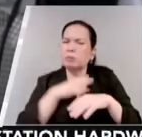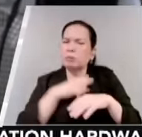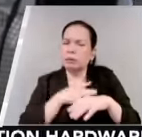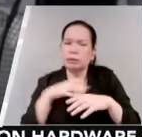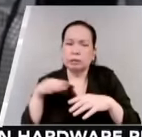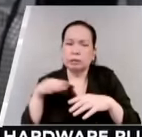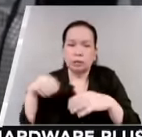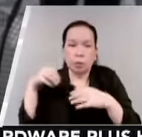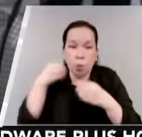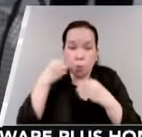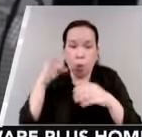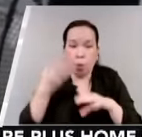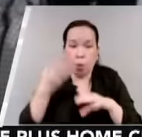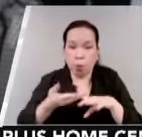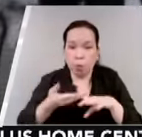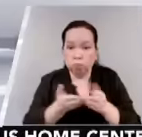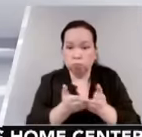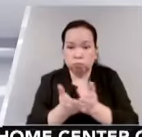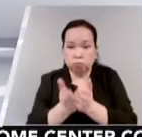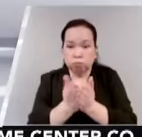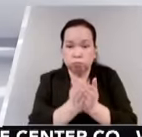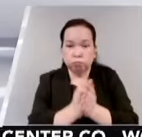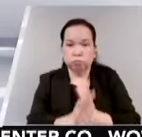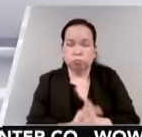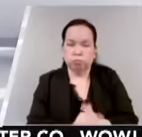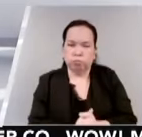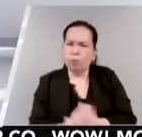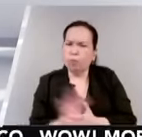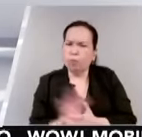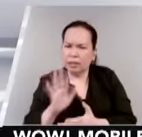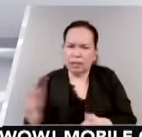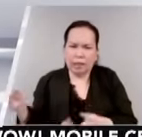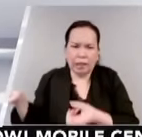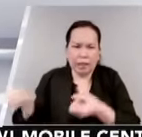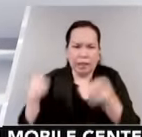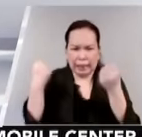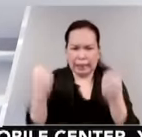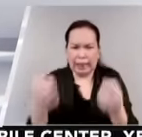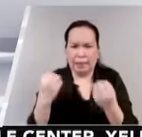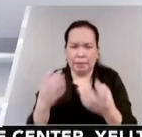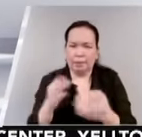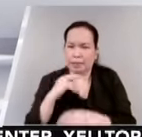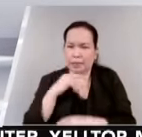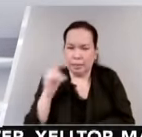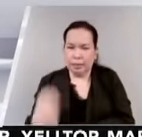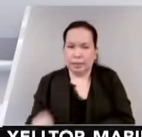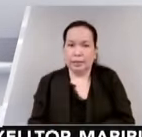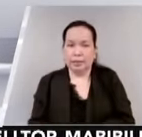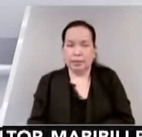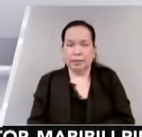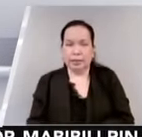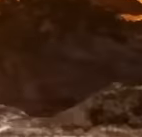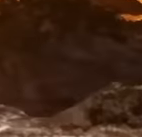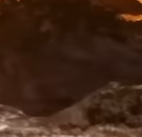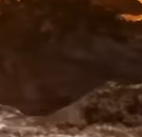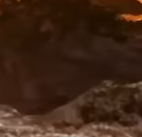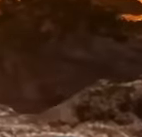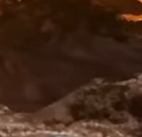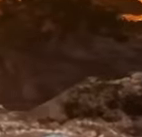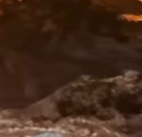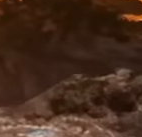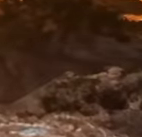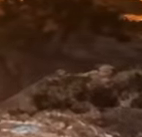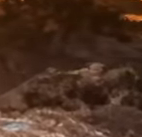abala. Emil. Maraming salamat, Paul Hernandez ng GMA Regional TV, Balitang Southern Tagalog.